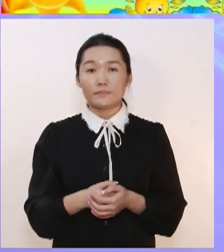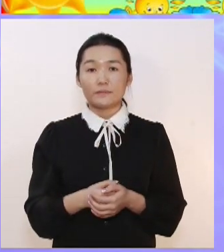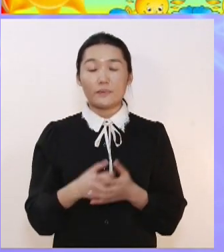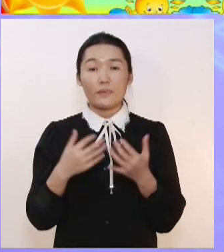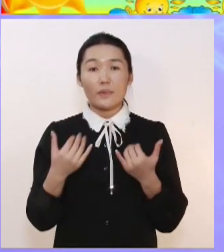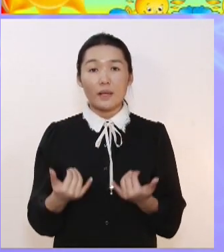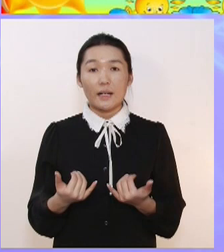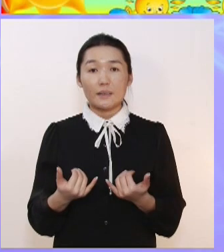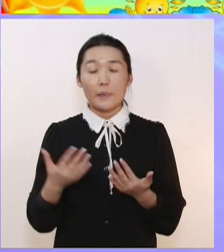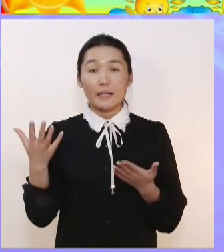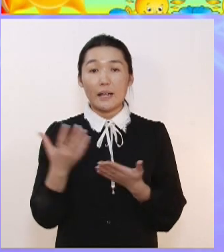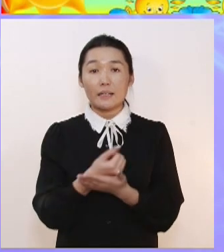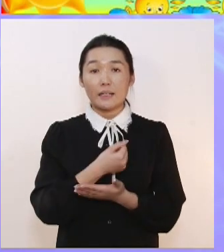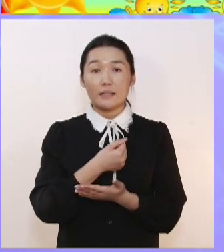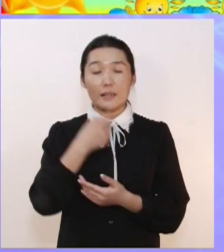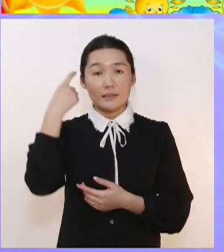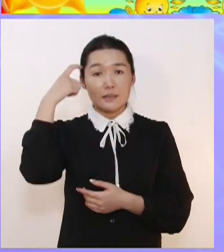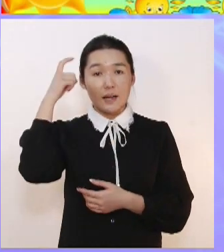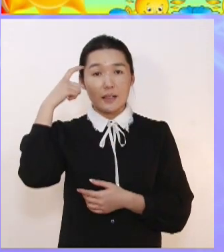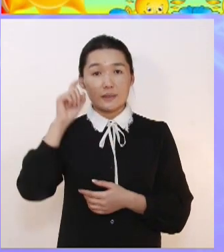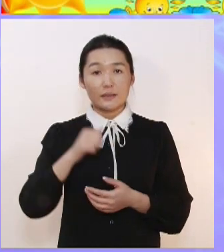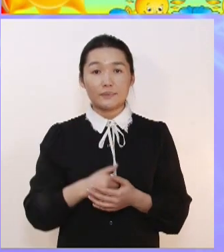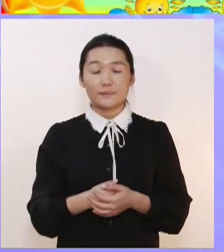А теперь отгадайте загадки.